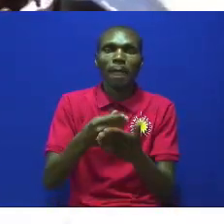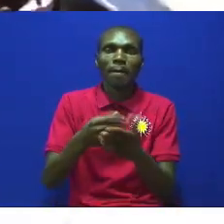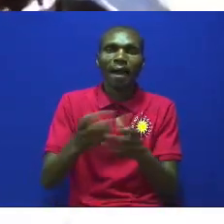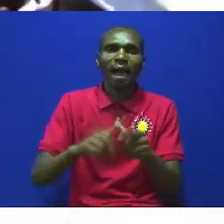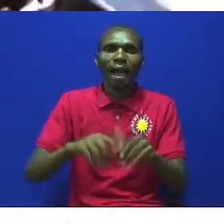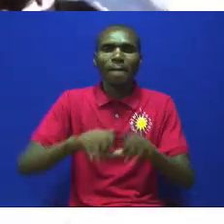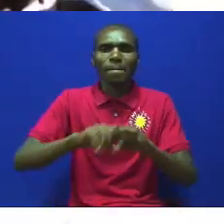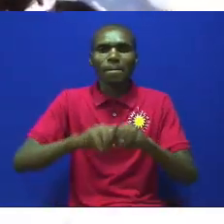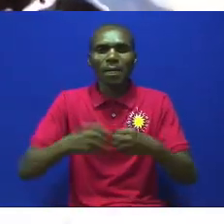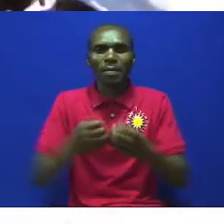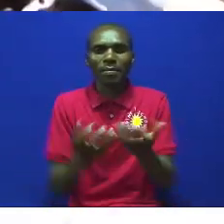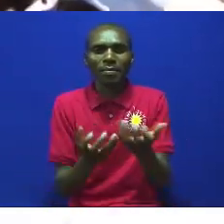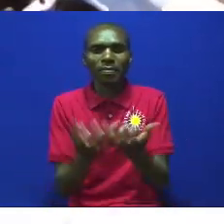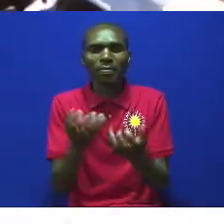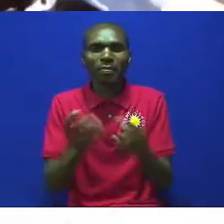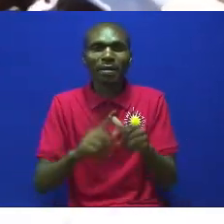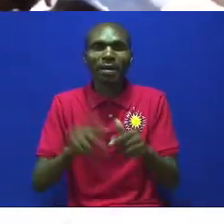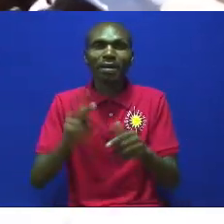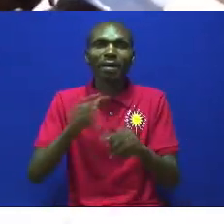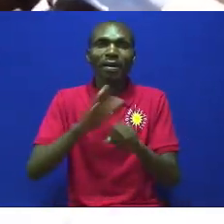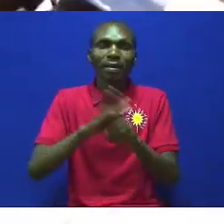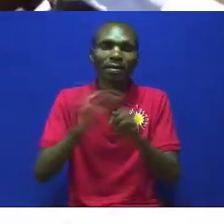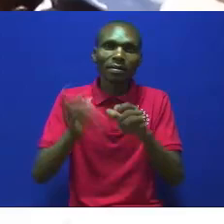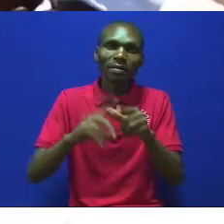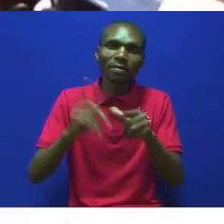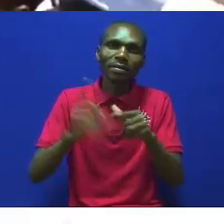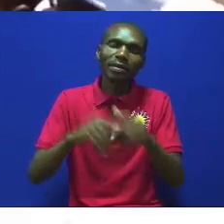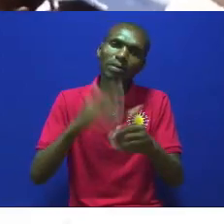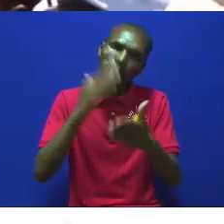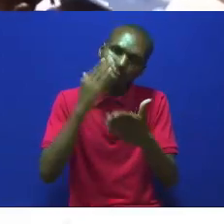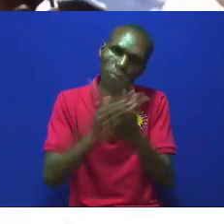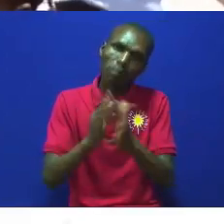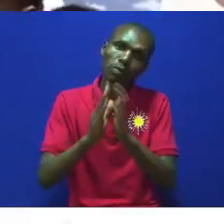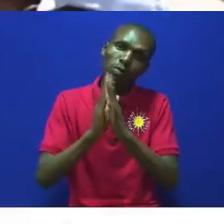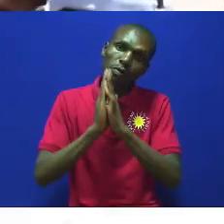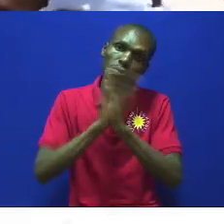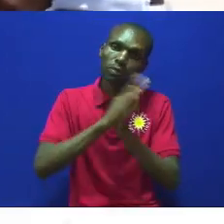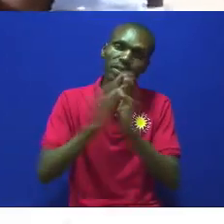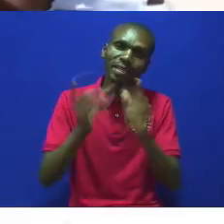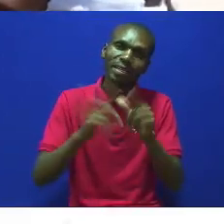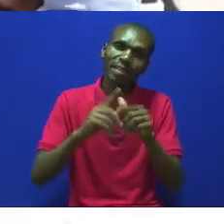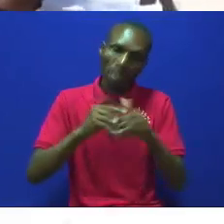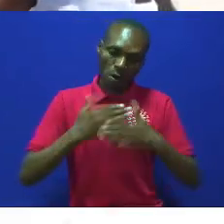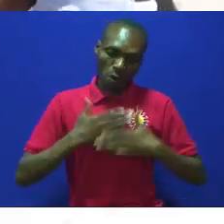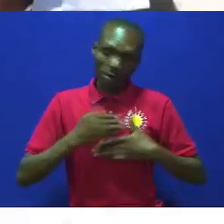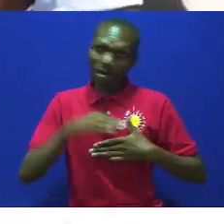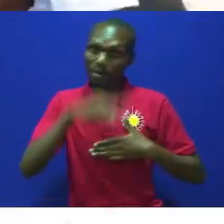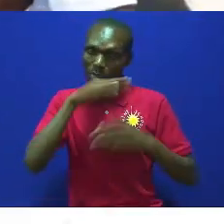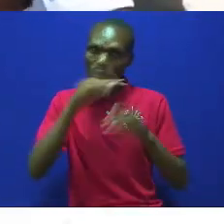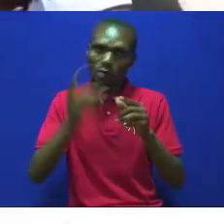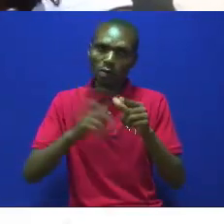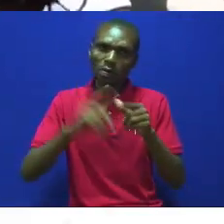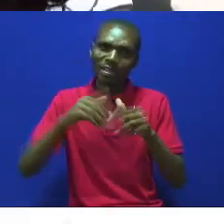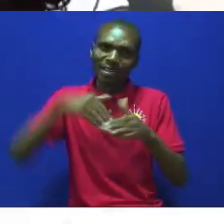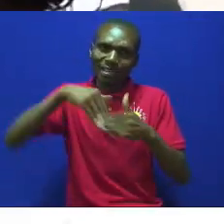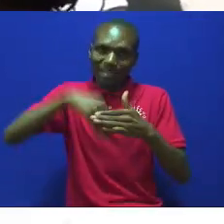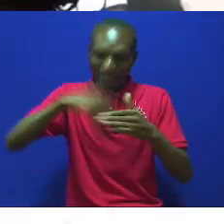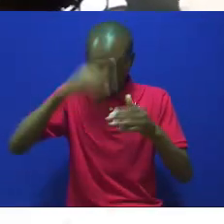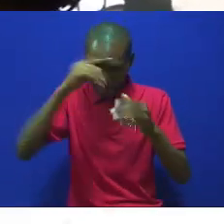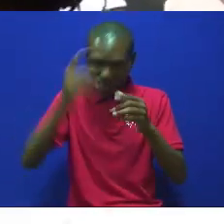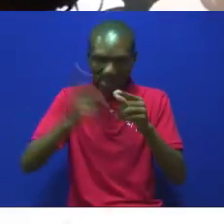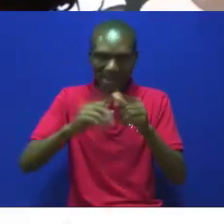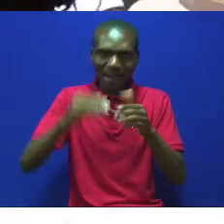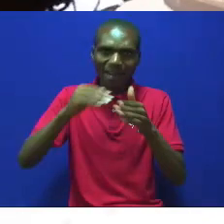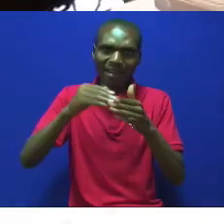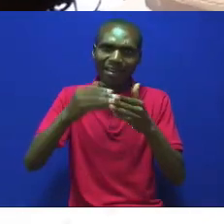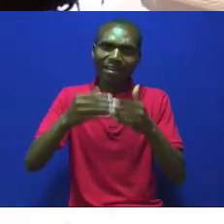imetuharibia soko ya dola Kenya hii. Na huo ndio ukweli na mzee Raila Odinga kwa deep state na state capture